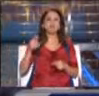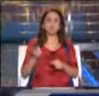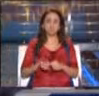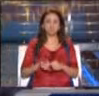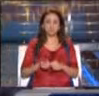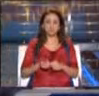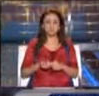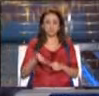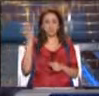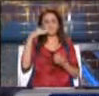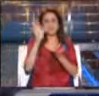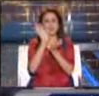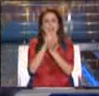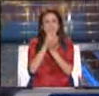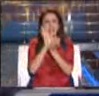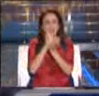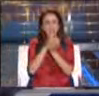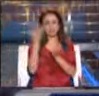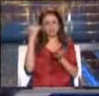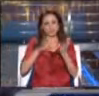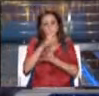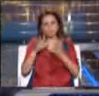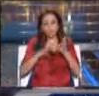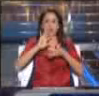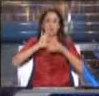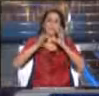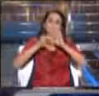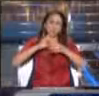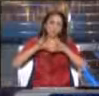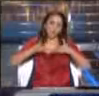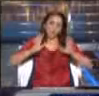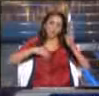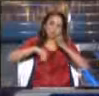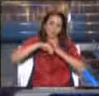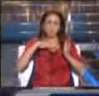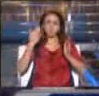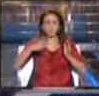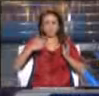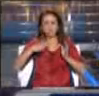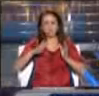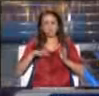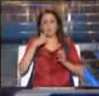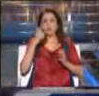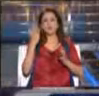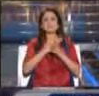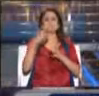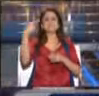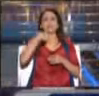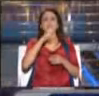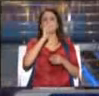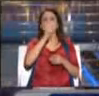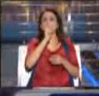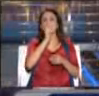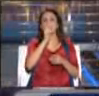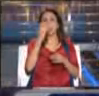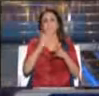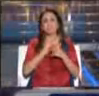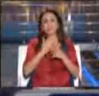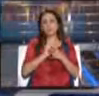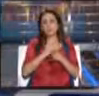في مشكلة الجزائر، زي ما حصلت في مشكلة بورسعيد. حضرتك بتقول لي ان في بعض الناس بتتهم الاعلام الرياضي بانه صاحب